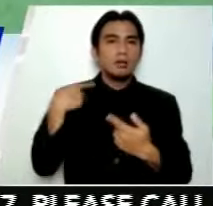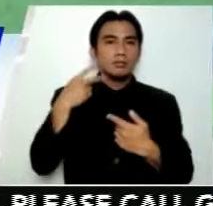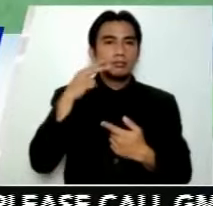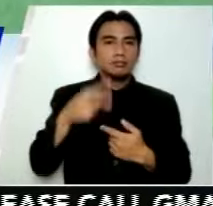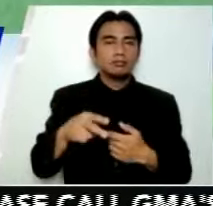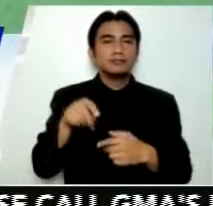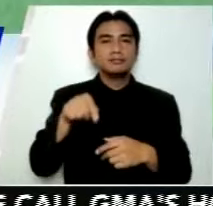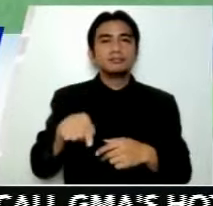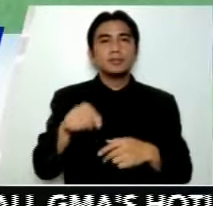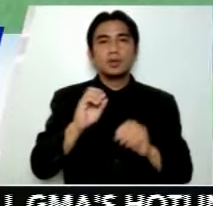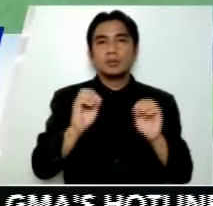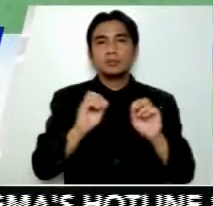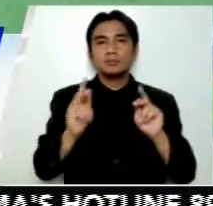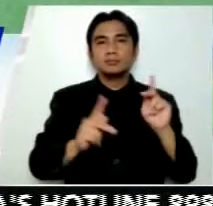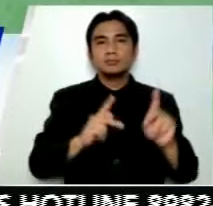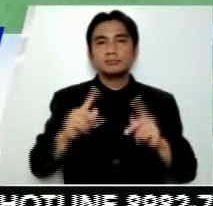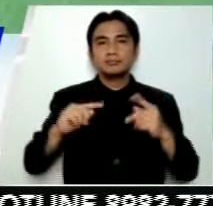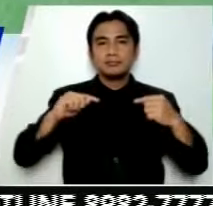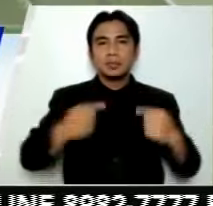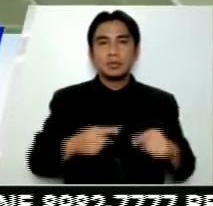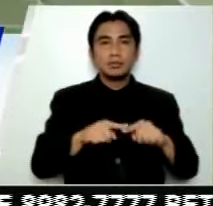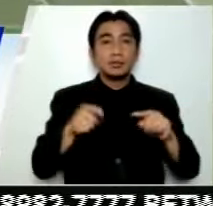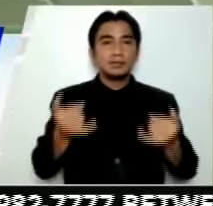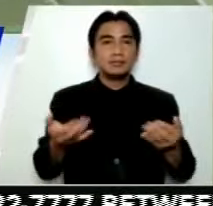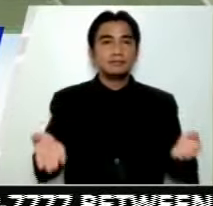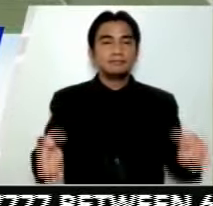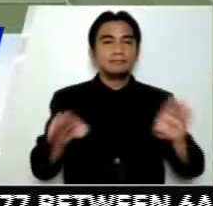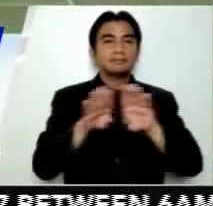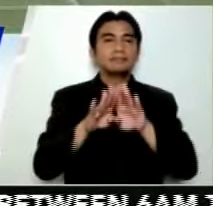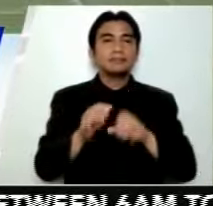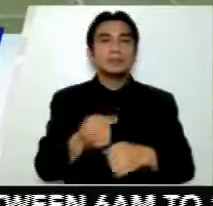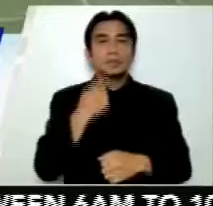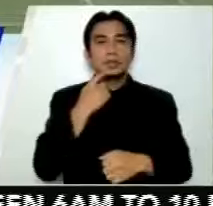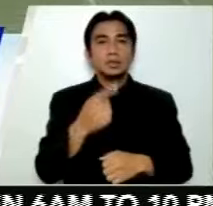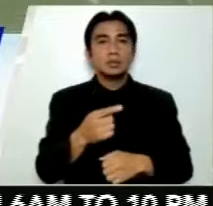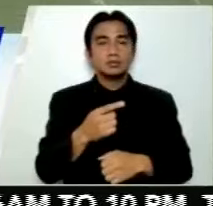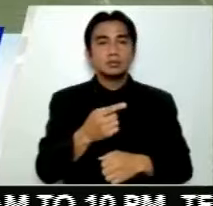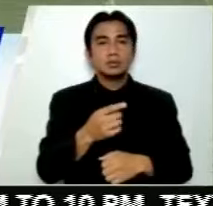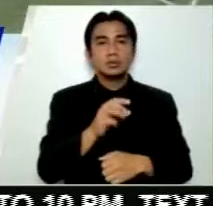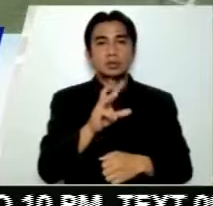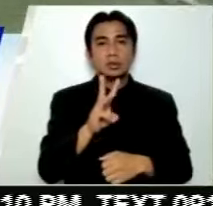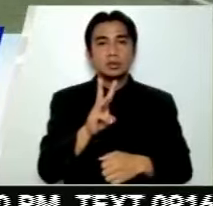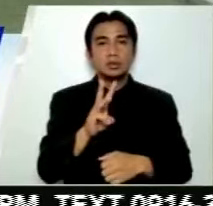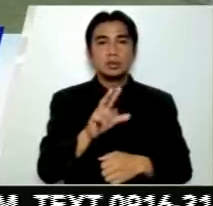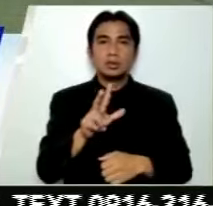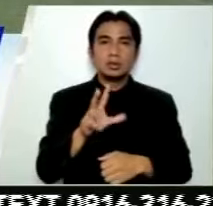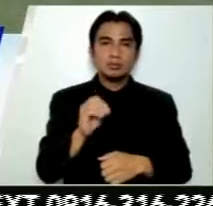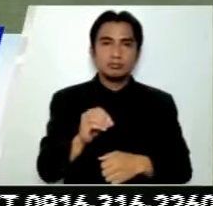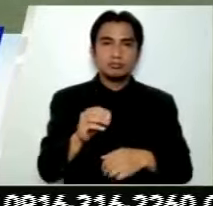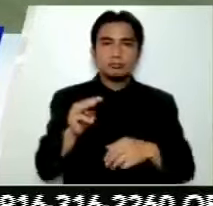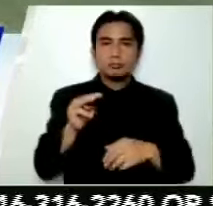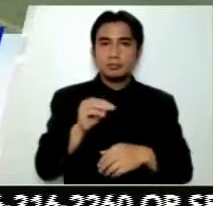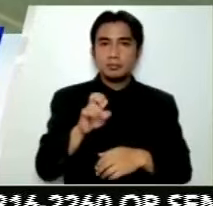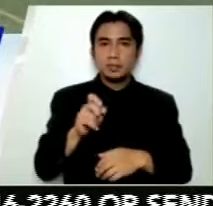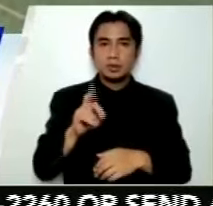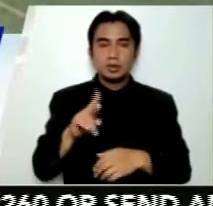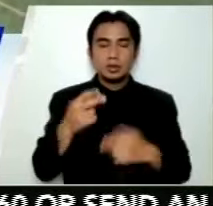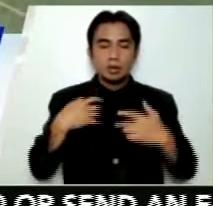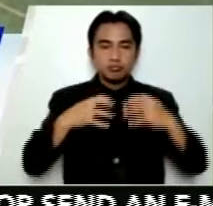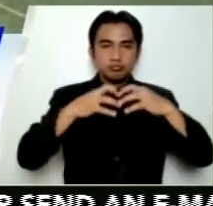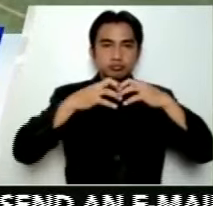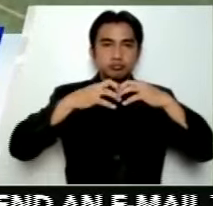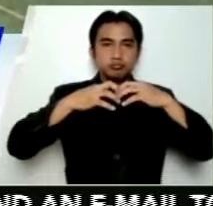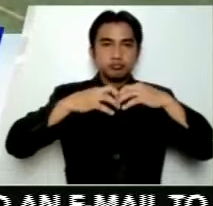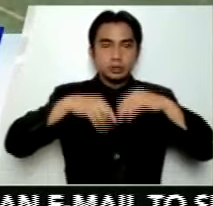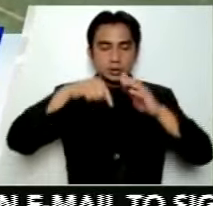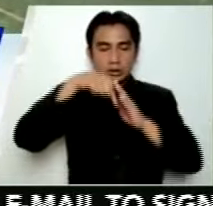soccer field ayon sa Alton parks and recreation naabot sa 30 metro ang lawak ng sink hole na may lalim naman na siam na